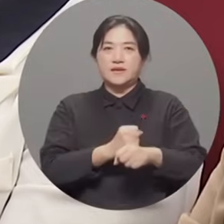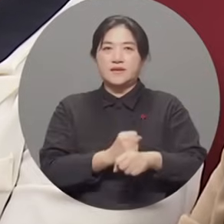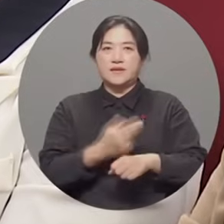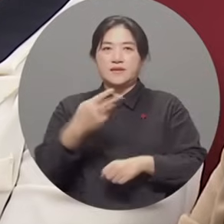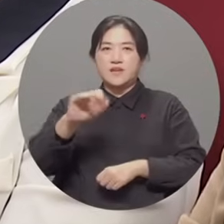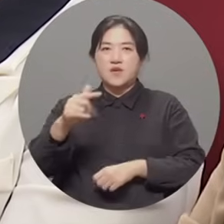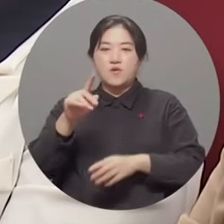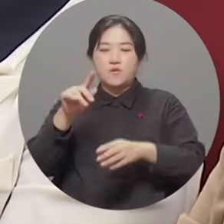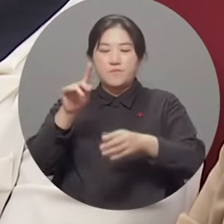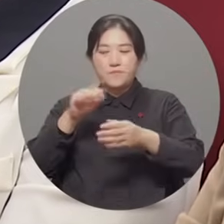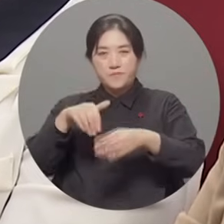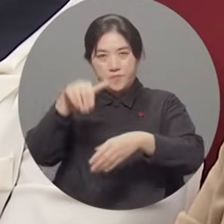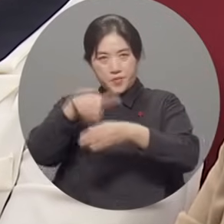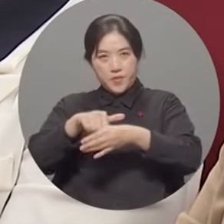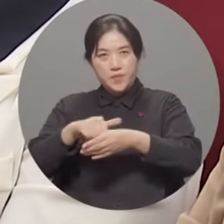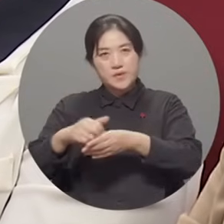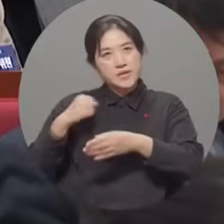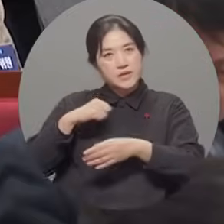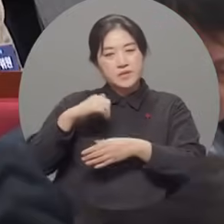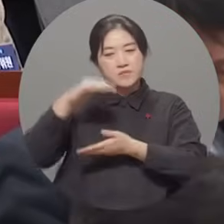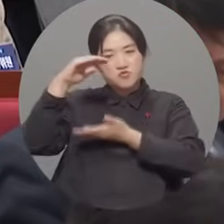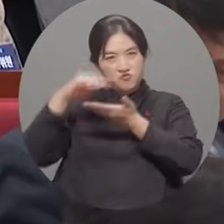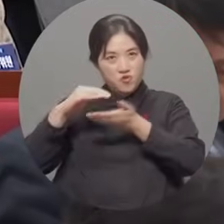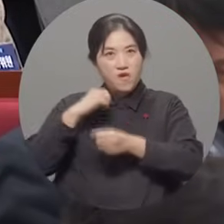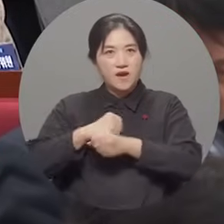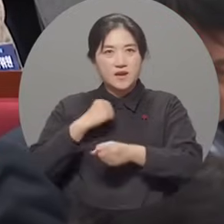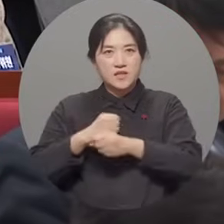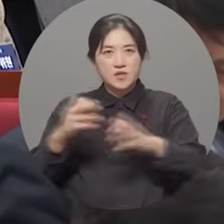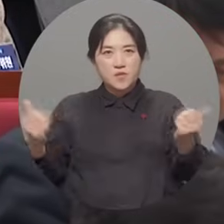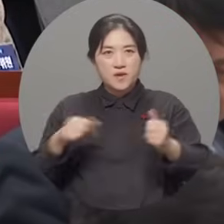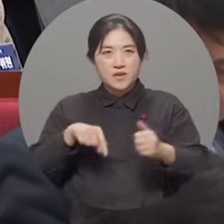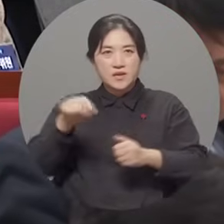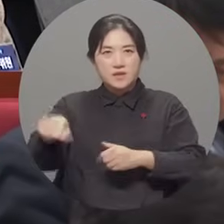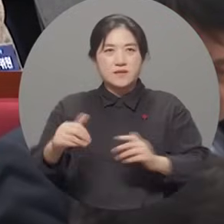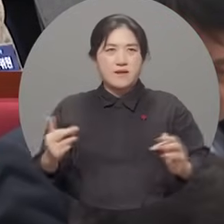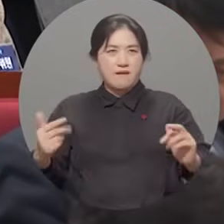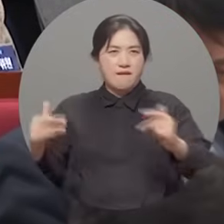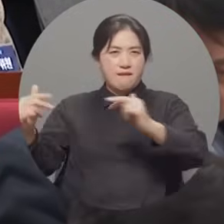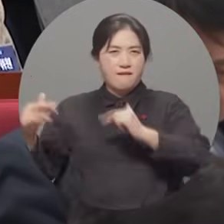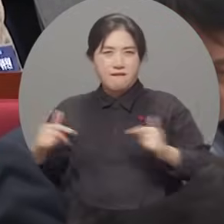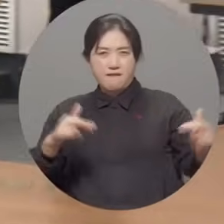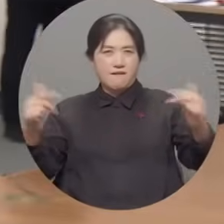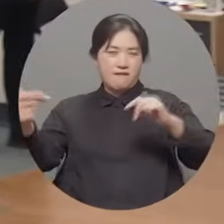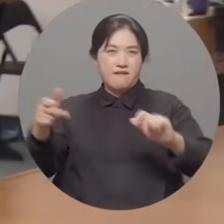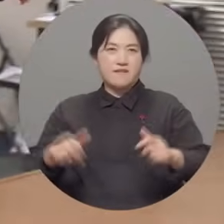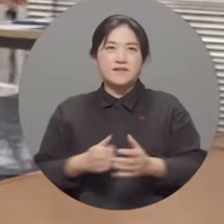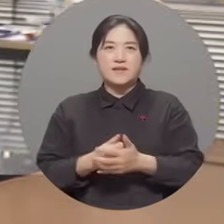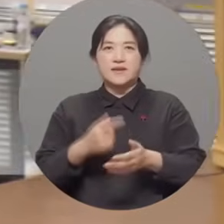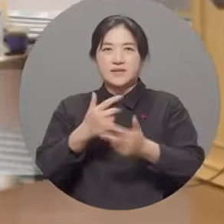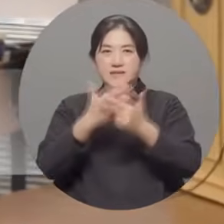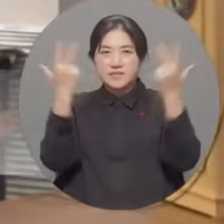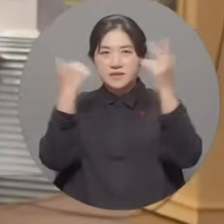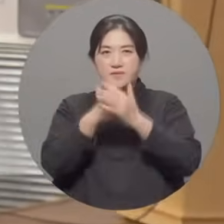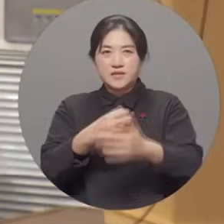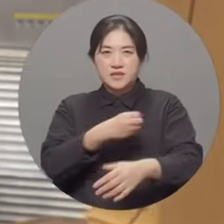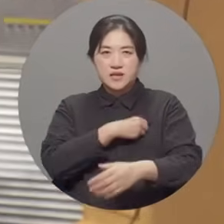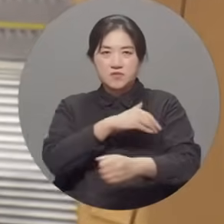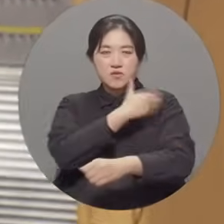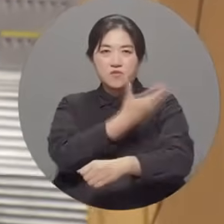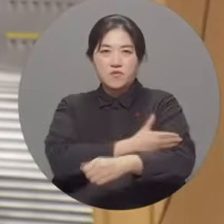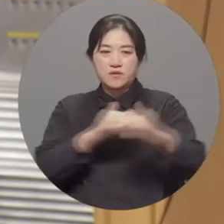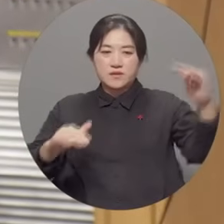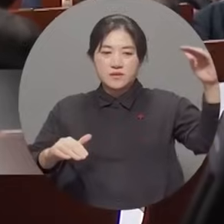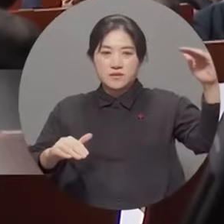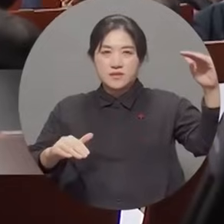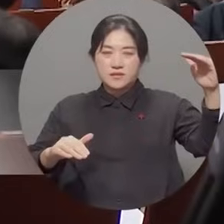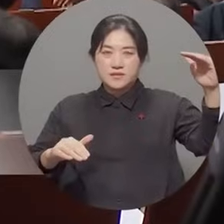비율을 축소하는 이 안건을 두고 회의장 안팎에서 치열한 논쟁이 붙었습니다. 이재명 대표는 당원들의 권한 차이를 줄이는